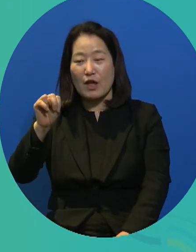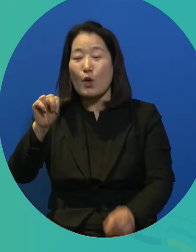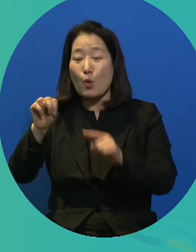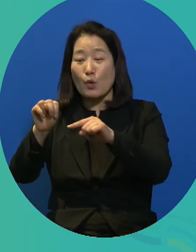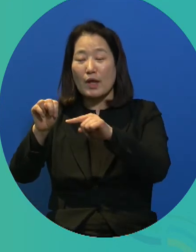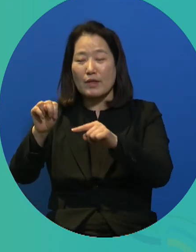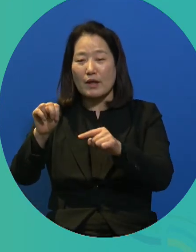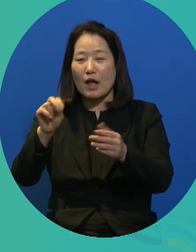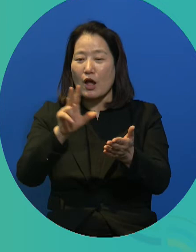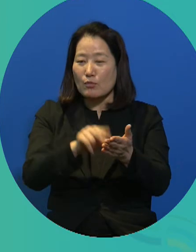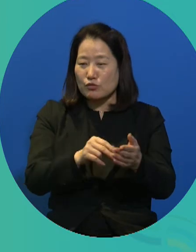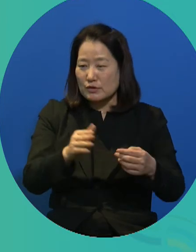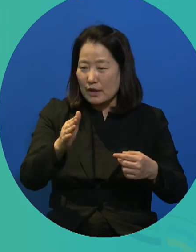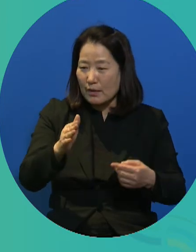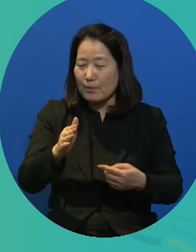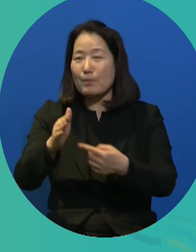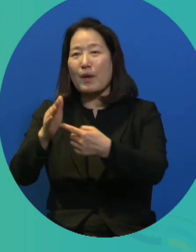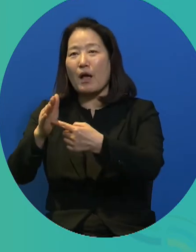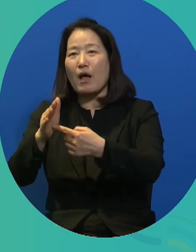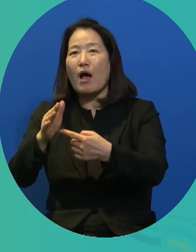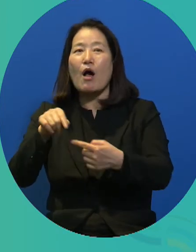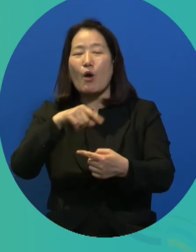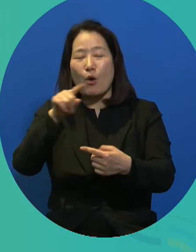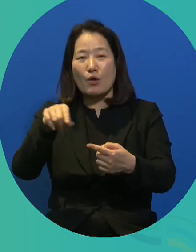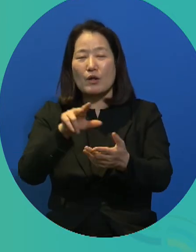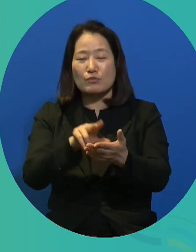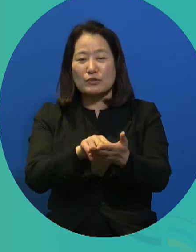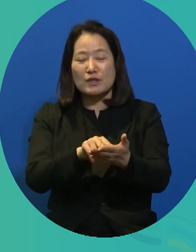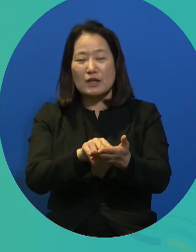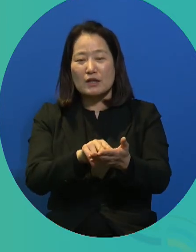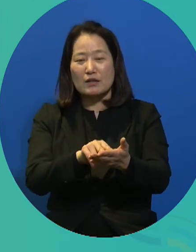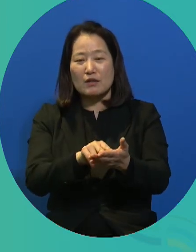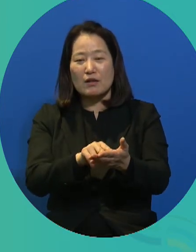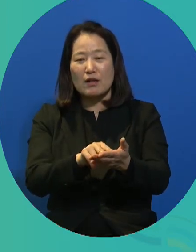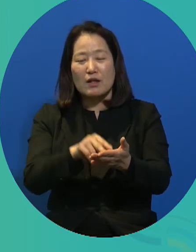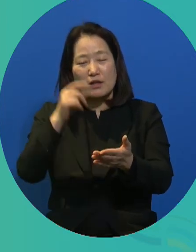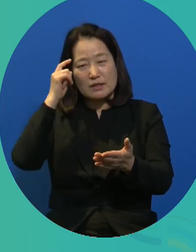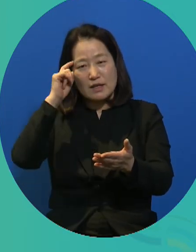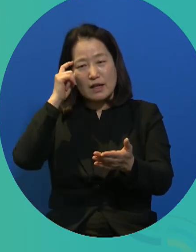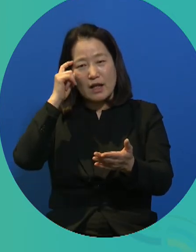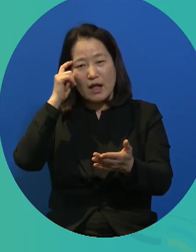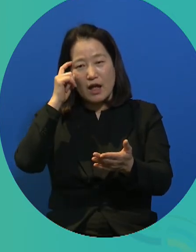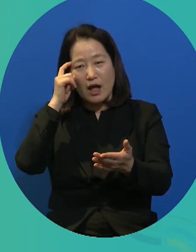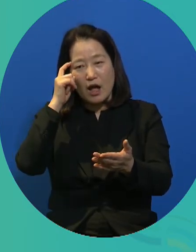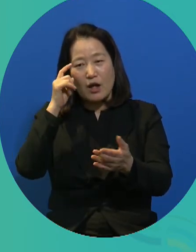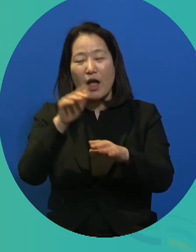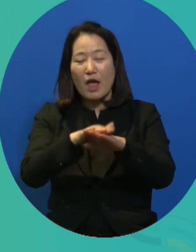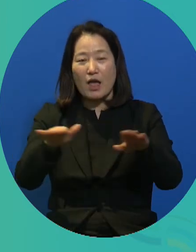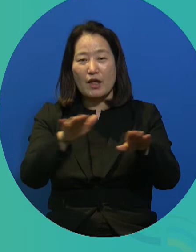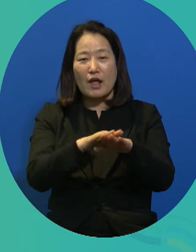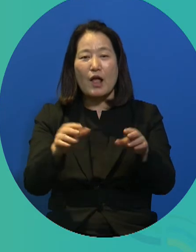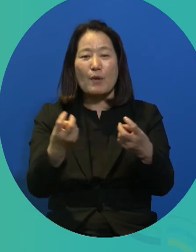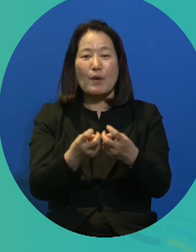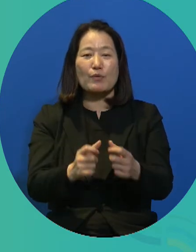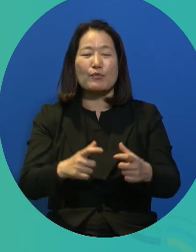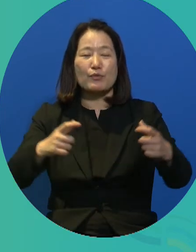수 있는 이 우리의 이제 권리구제 절차의 범위가 매우 넓어진 게 지금 이제